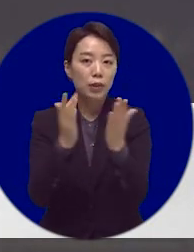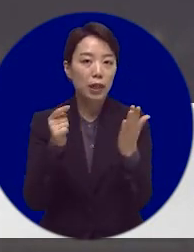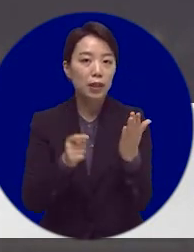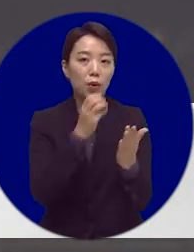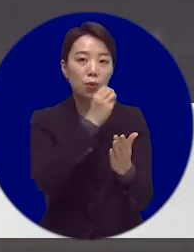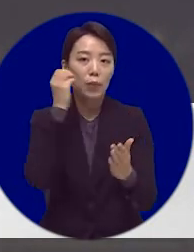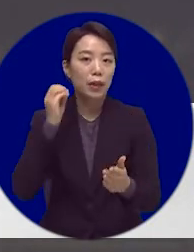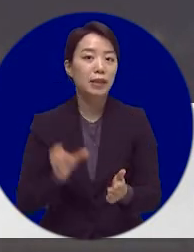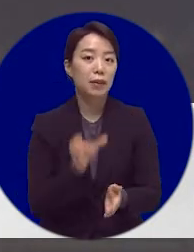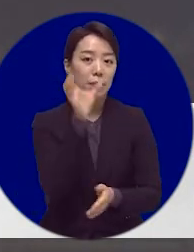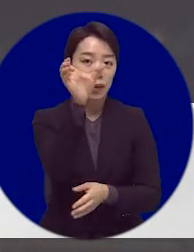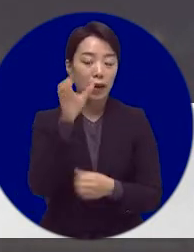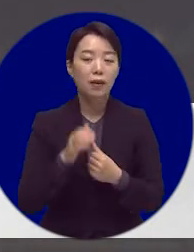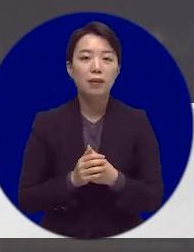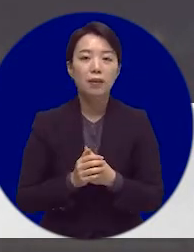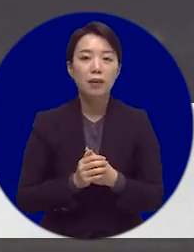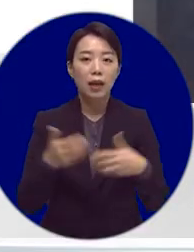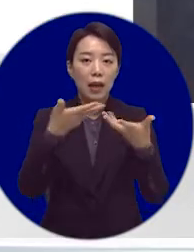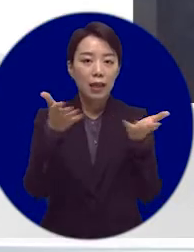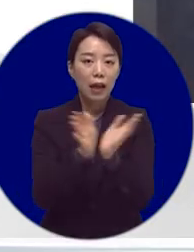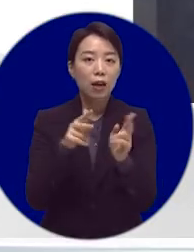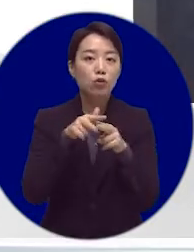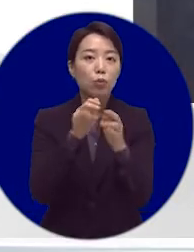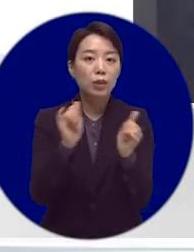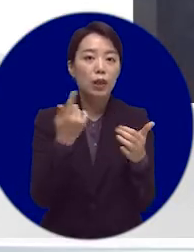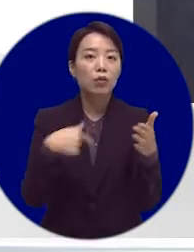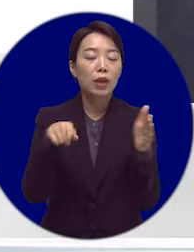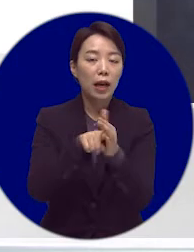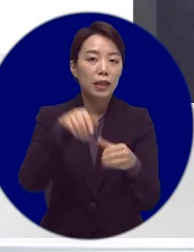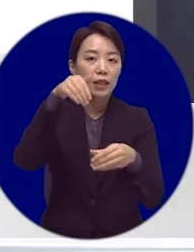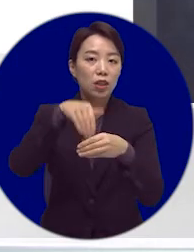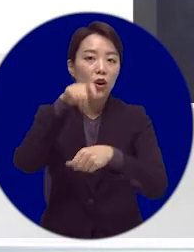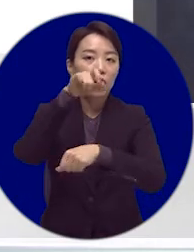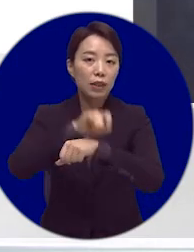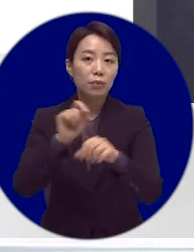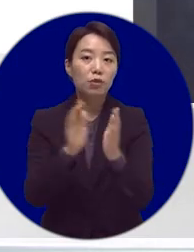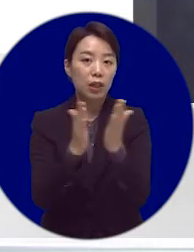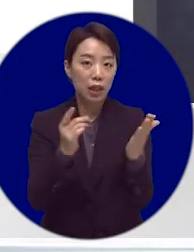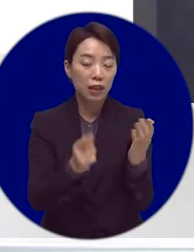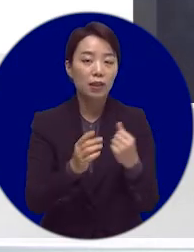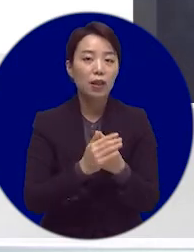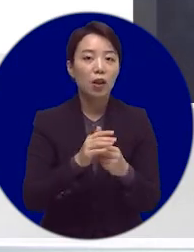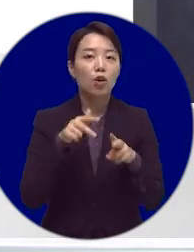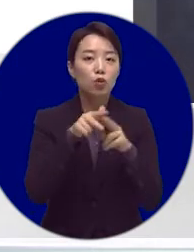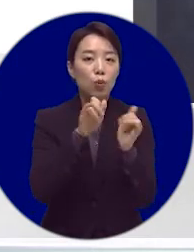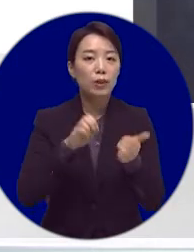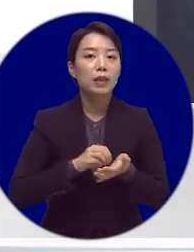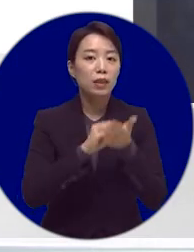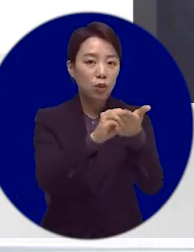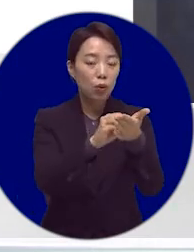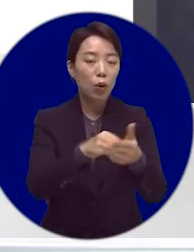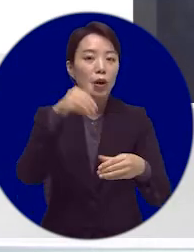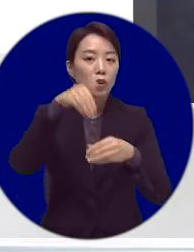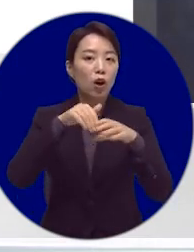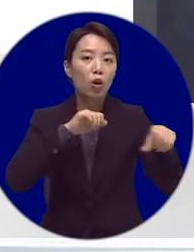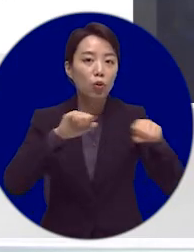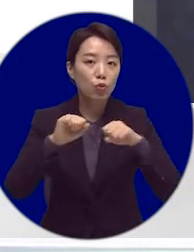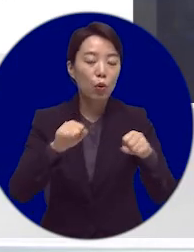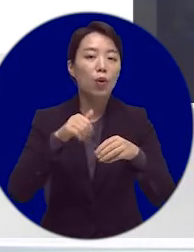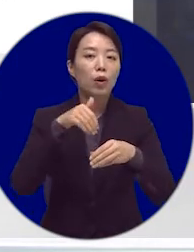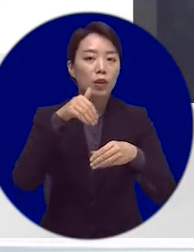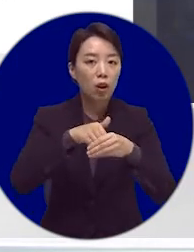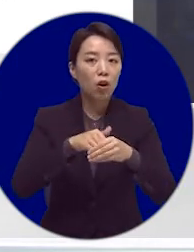안내서를 홈페이지에 게시했습니다. 정당 후보자를 위한 선거사무 안내책자에는 후보자 등록,